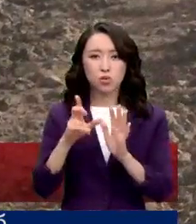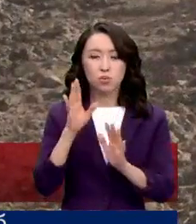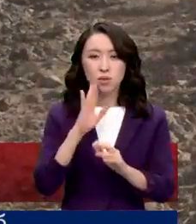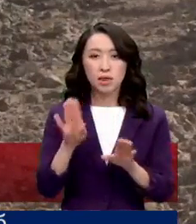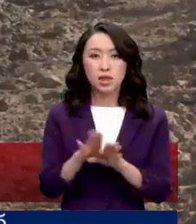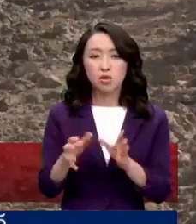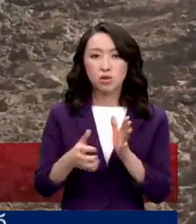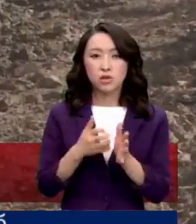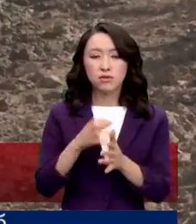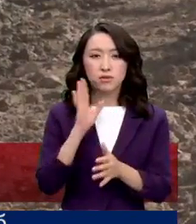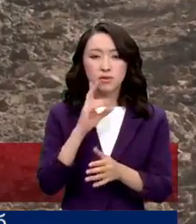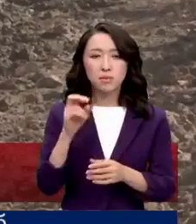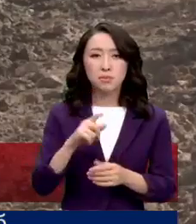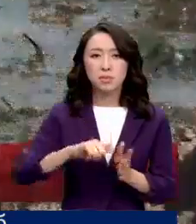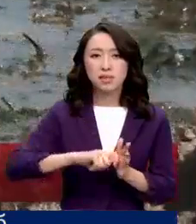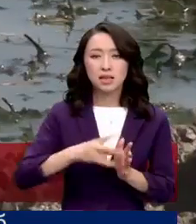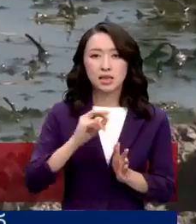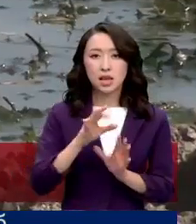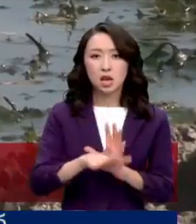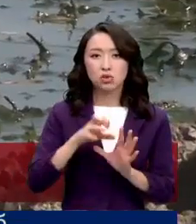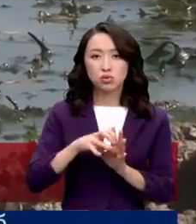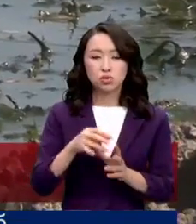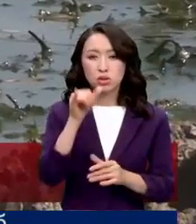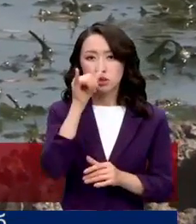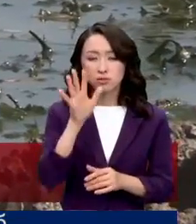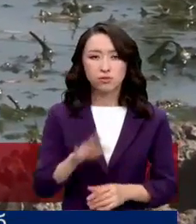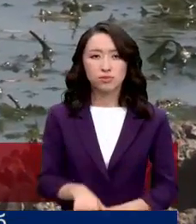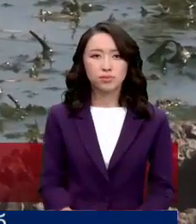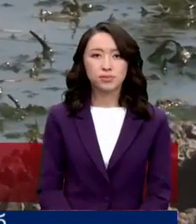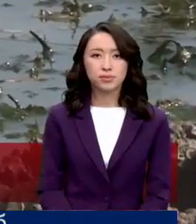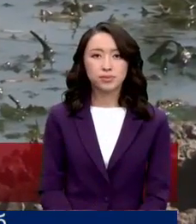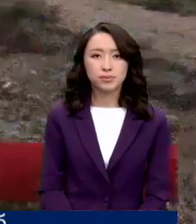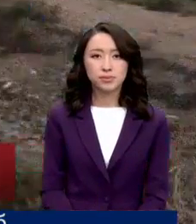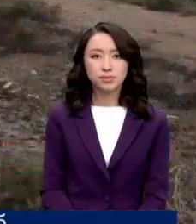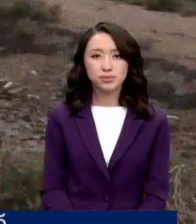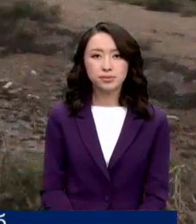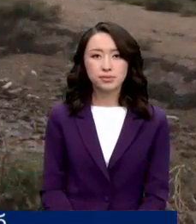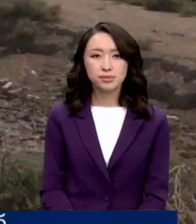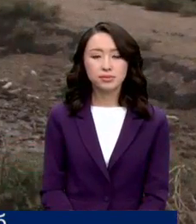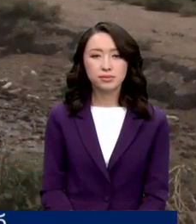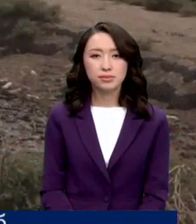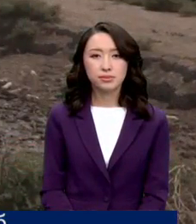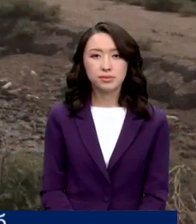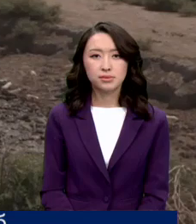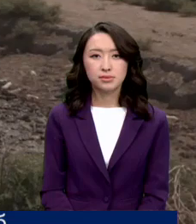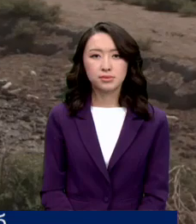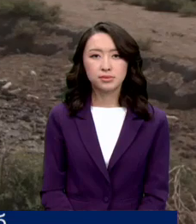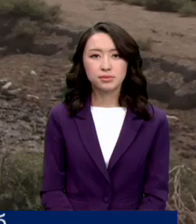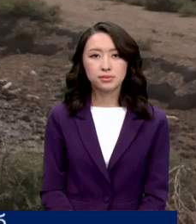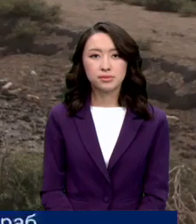такой нехватке воды без запуска насосной станции не обойтись. Марина Низовкина, Виталий Зайнтинов, Атамекен Бизнес, Туркестанская